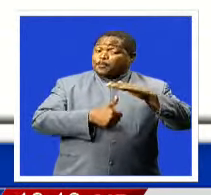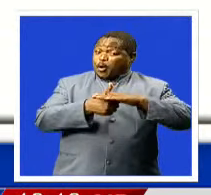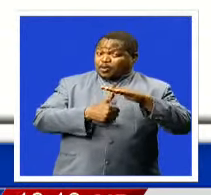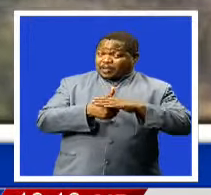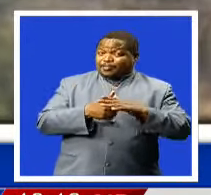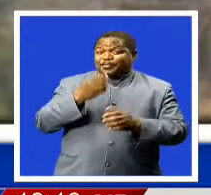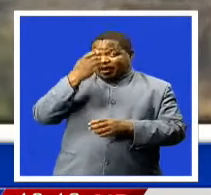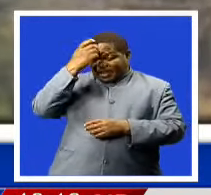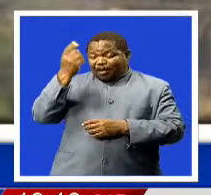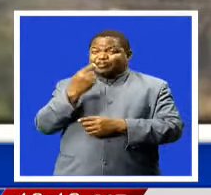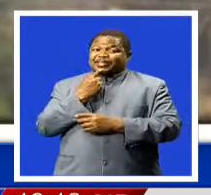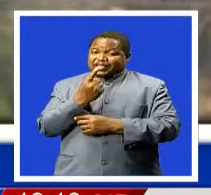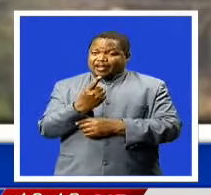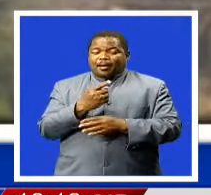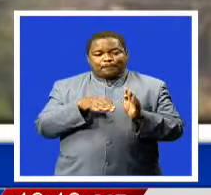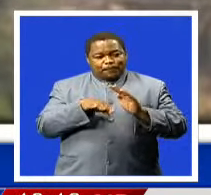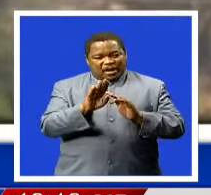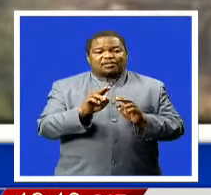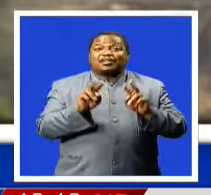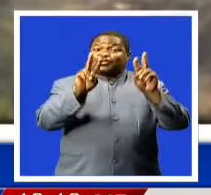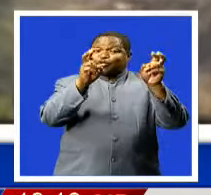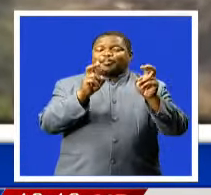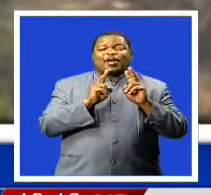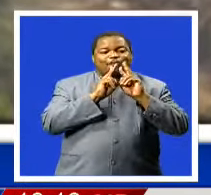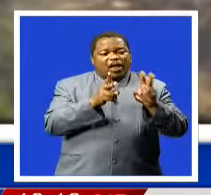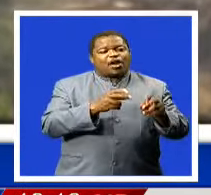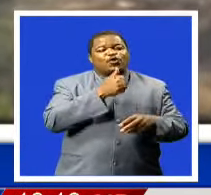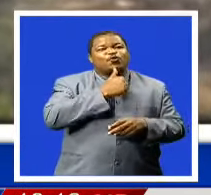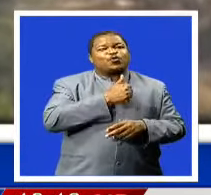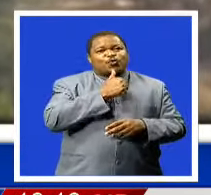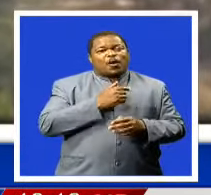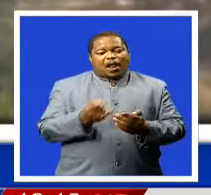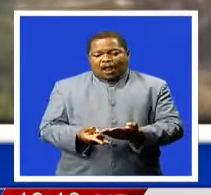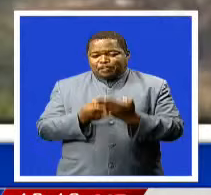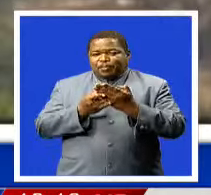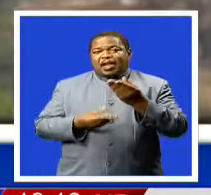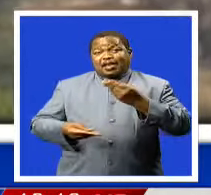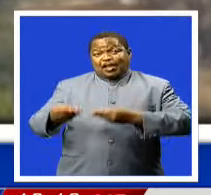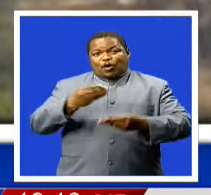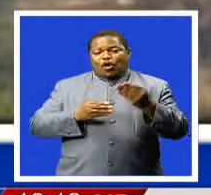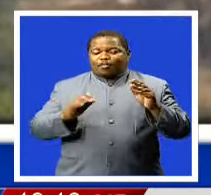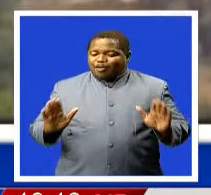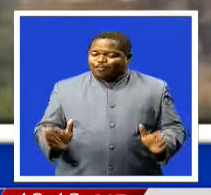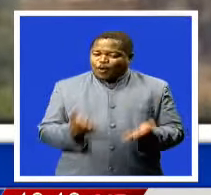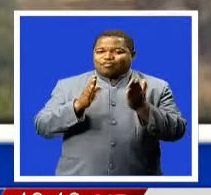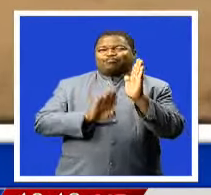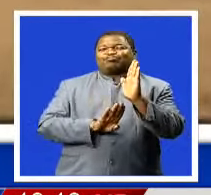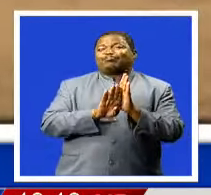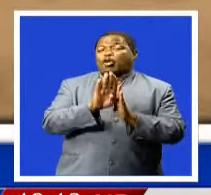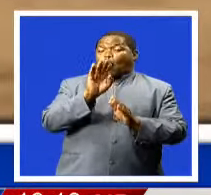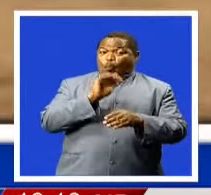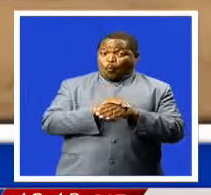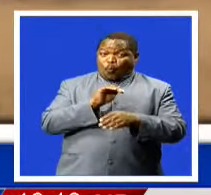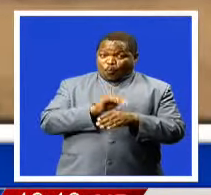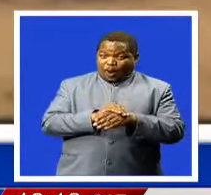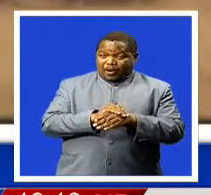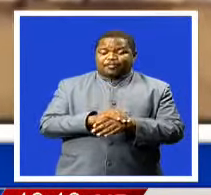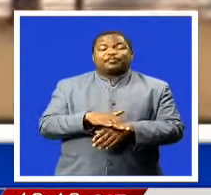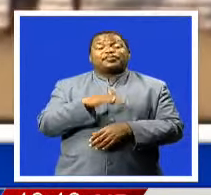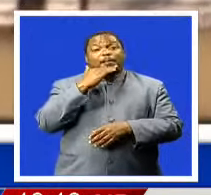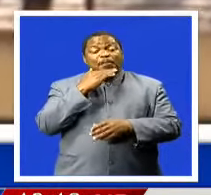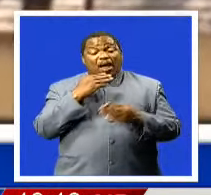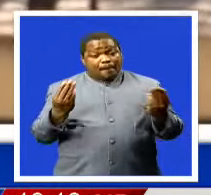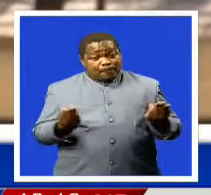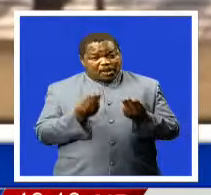nguletinye letitawudlala indzima lenkulu yokuvusena umnotho welive kanti loku angeke kugcine ngekuthi bantfu bete